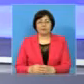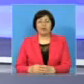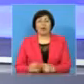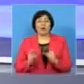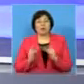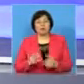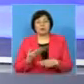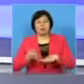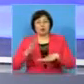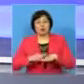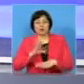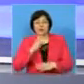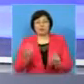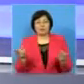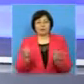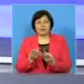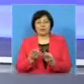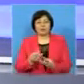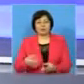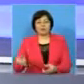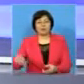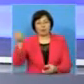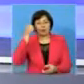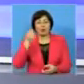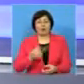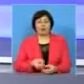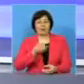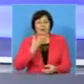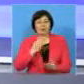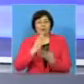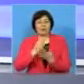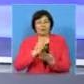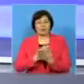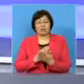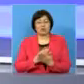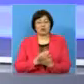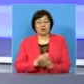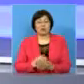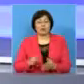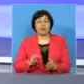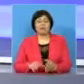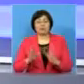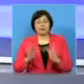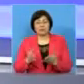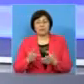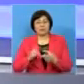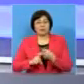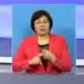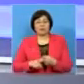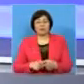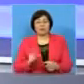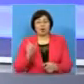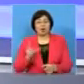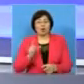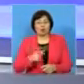Настоящее сложное время, всем нам необходимо помнить об элементарных мерах предосторожности, чтобы не стать жертвами пандемии. Люди в